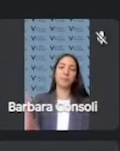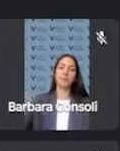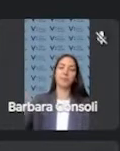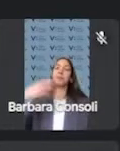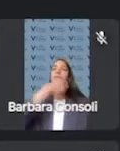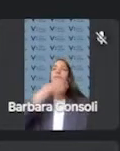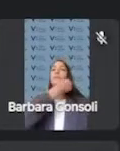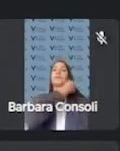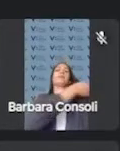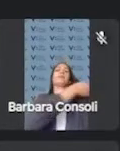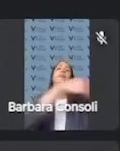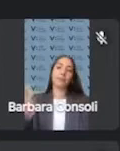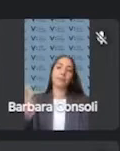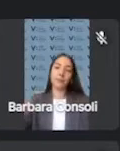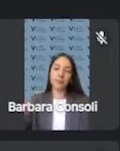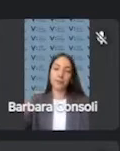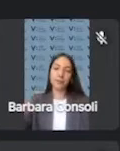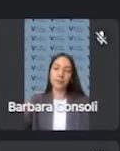sono